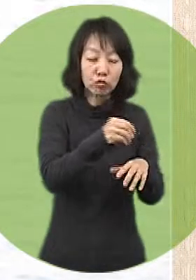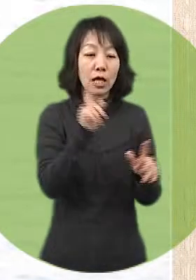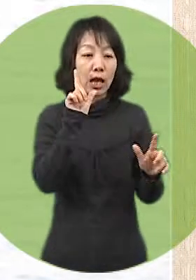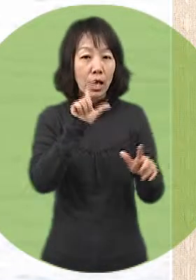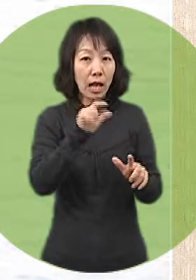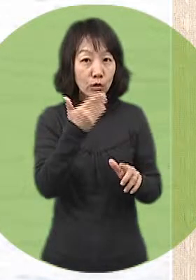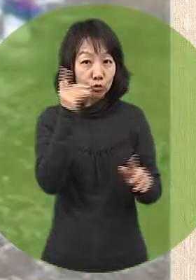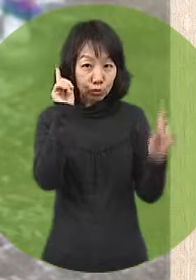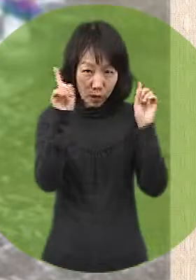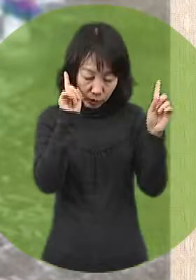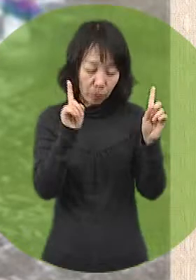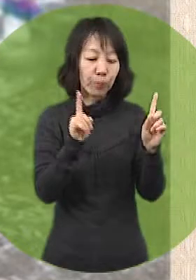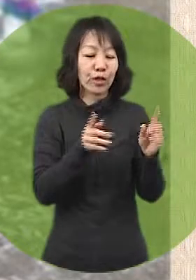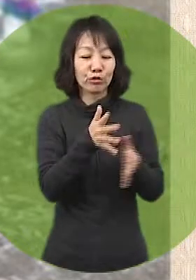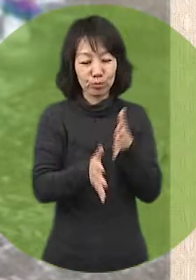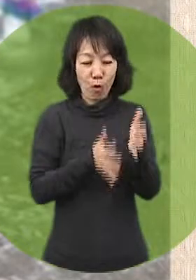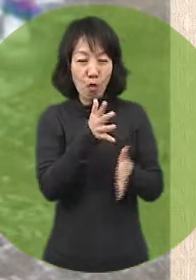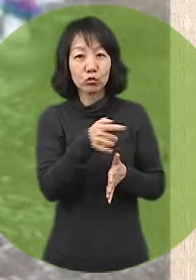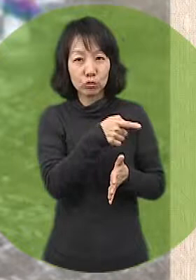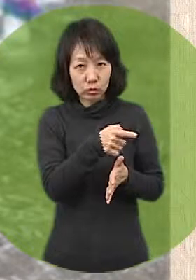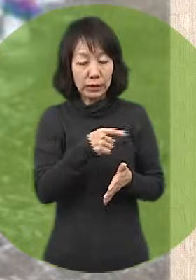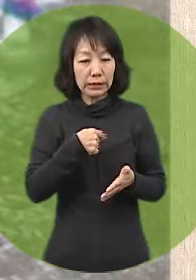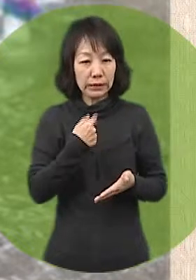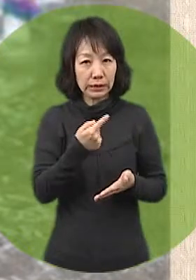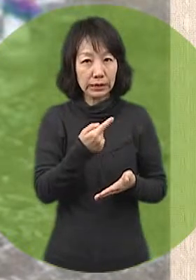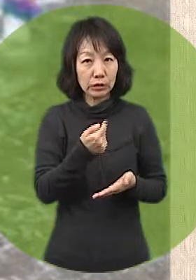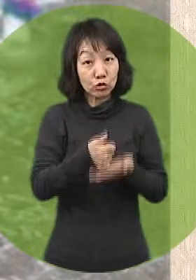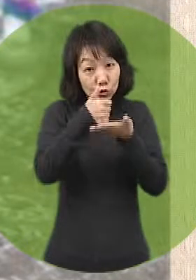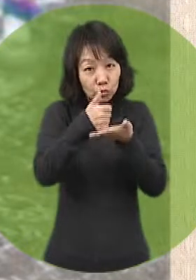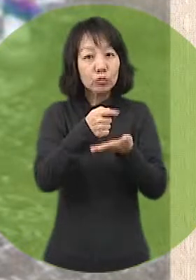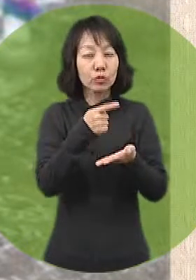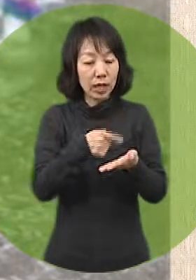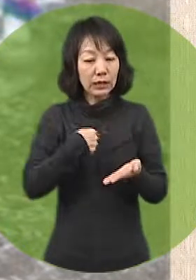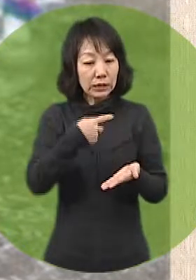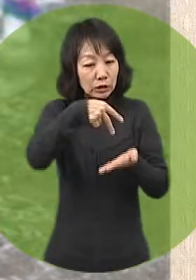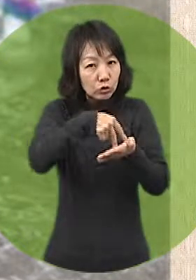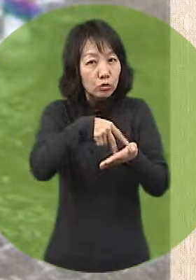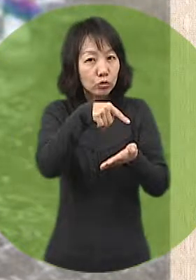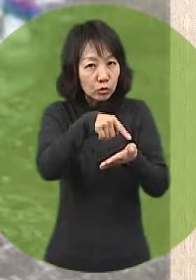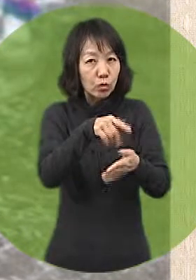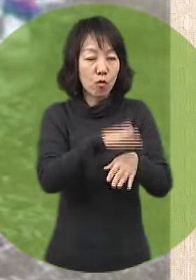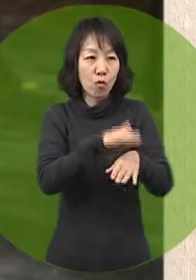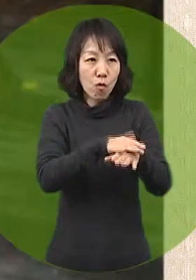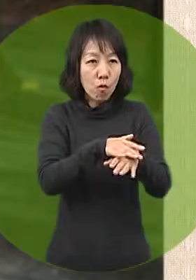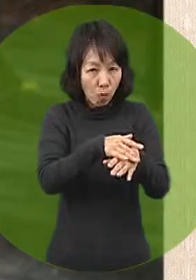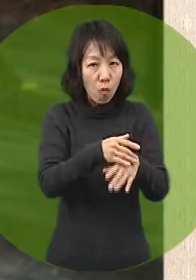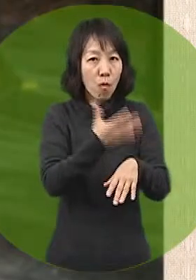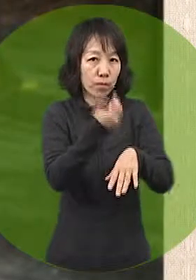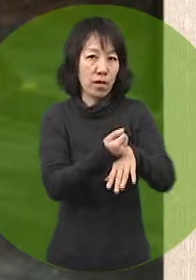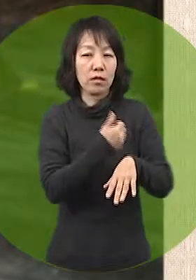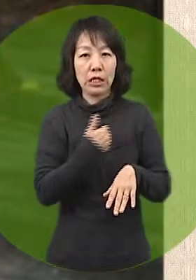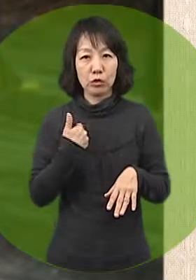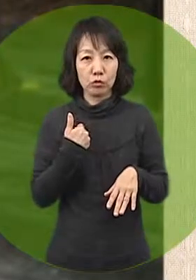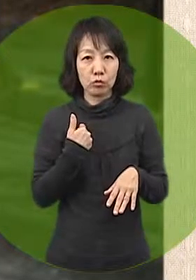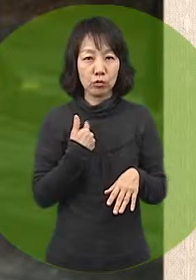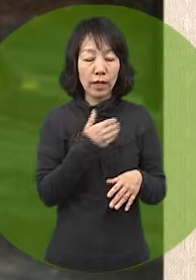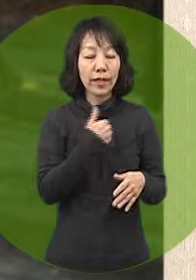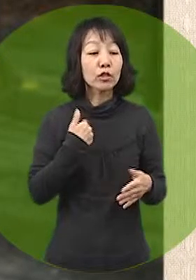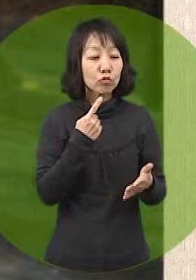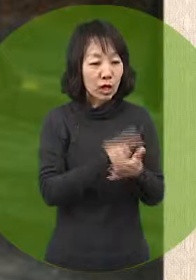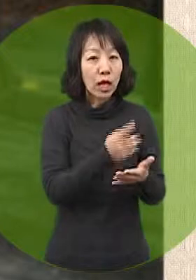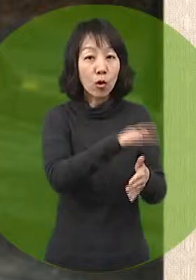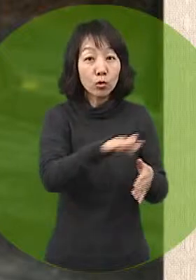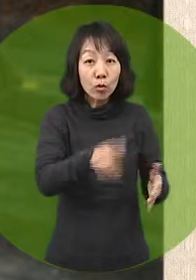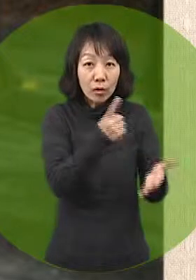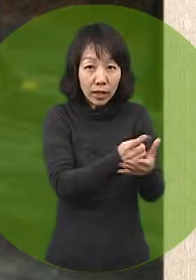して自主性や自立性を高めます。できる限り子どもたち主体で活動させ、失敗体験も含めて取